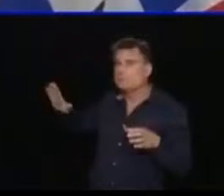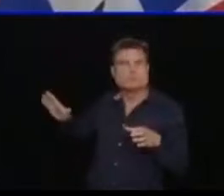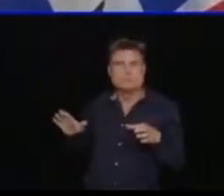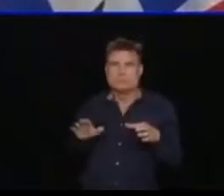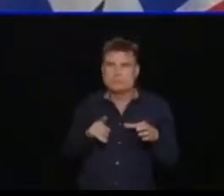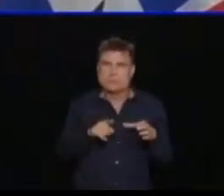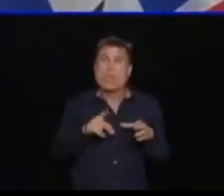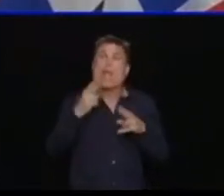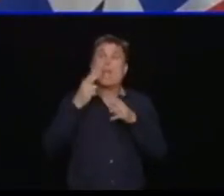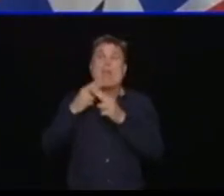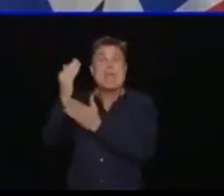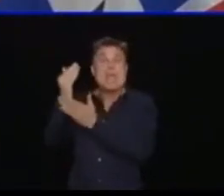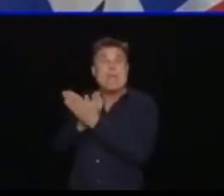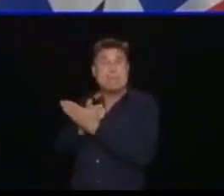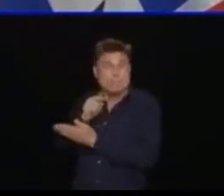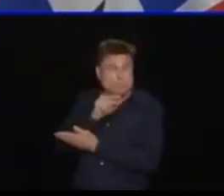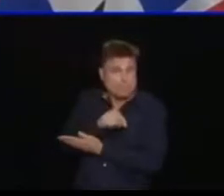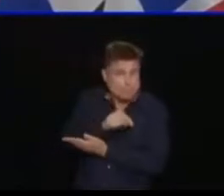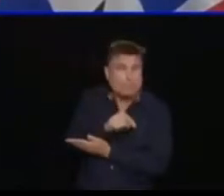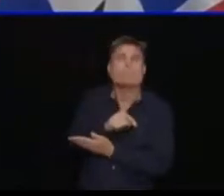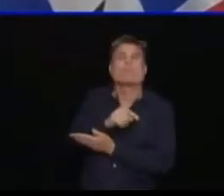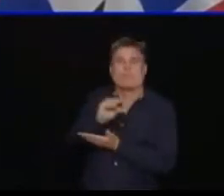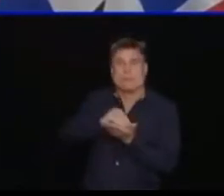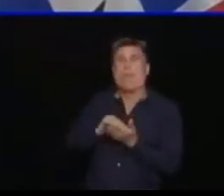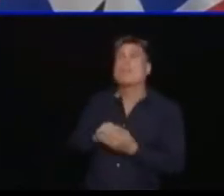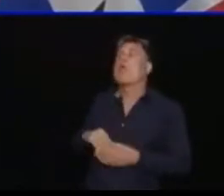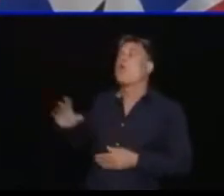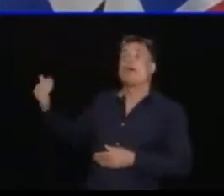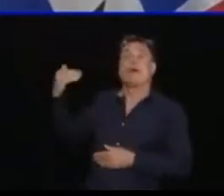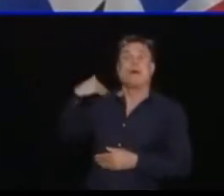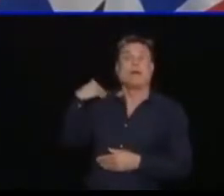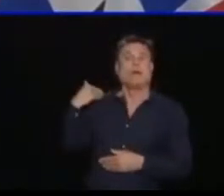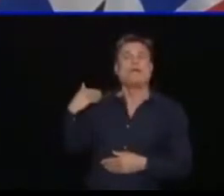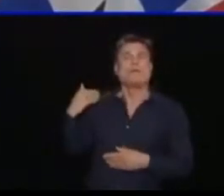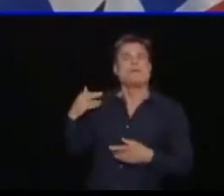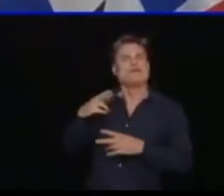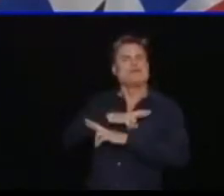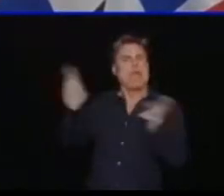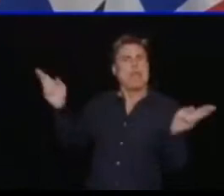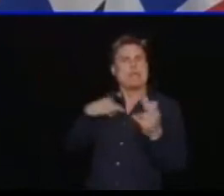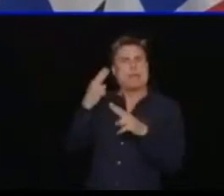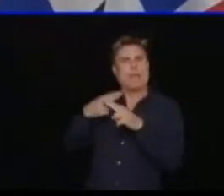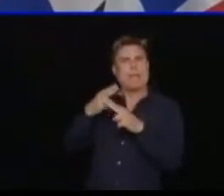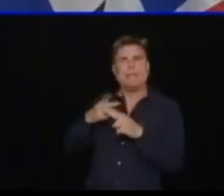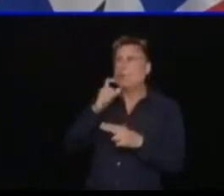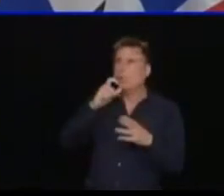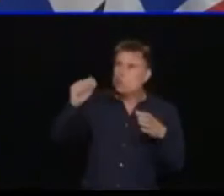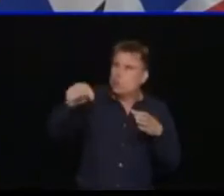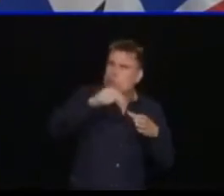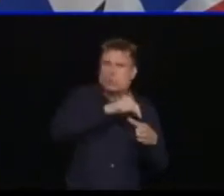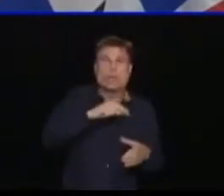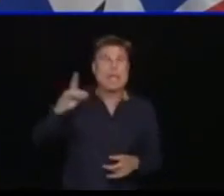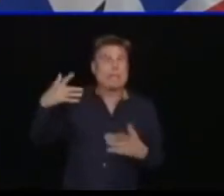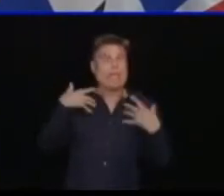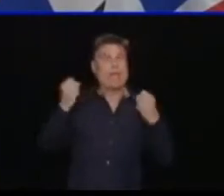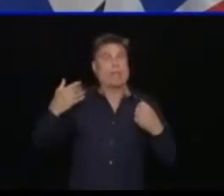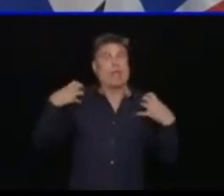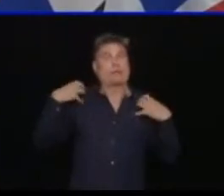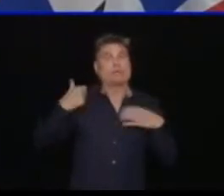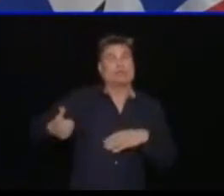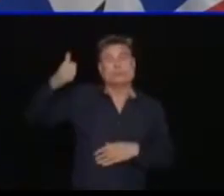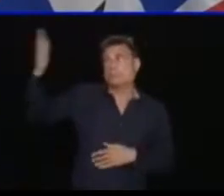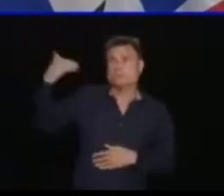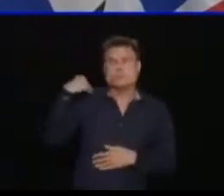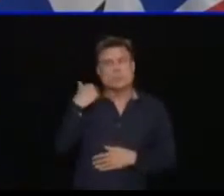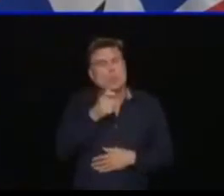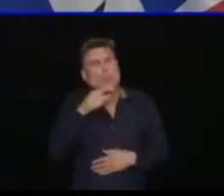要找得到 can 你。 continue on our restart program. We can continue to enjoy our summer. 所以我们 and we 整 can 个夏天，我 continue 们 to 还会 recover from the 能够 effects 享 that 受 we